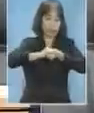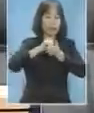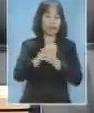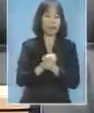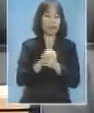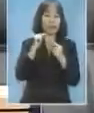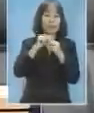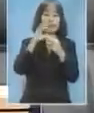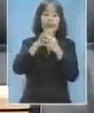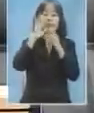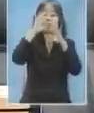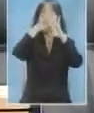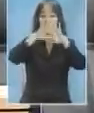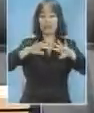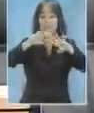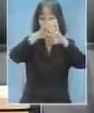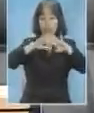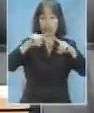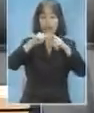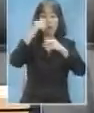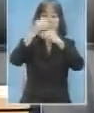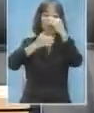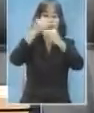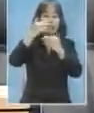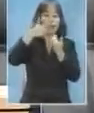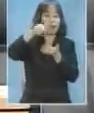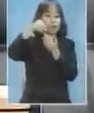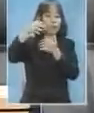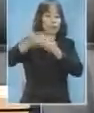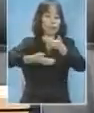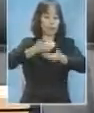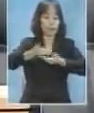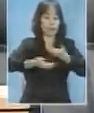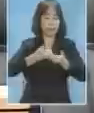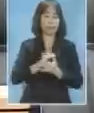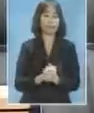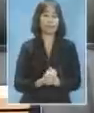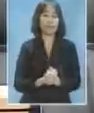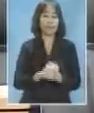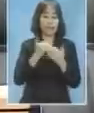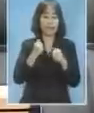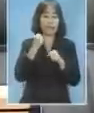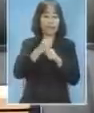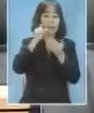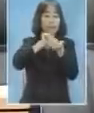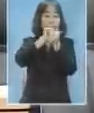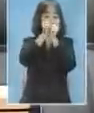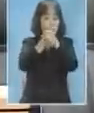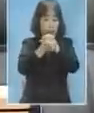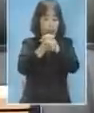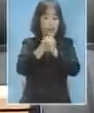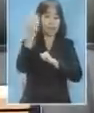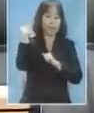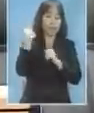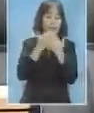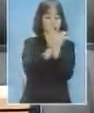ความเป็นศูนย์กลางของอาเซียนด้วยการพัฒนาโลจิสติกนี่คือการสร้างจุดเปลี่ยนให้กับประเทศจากที่